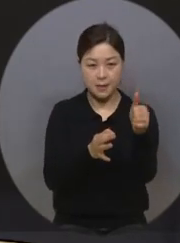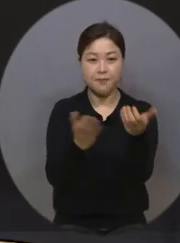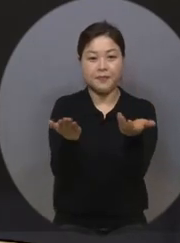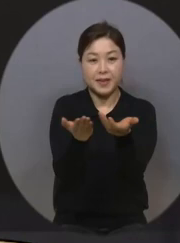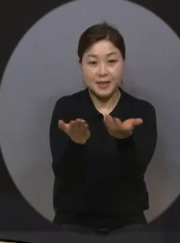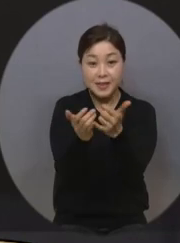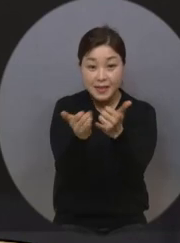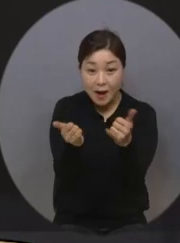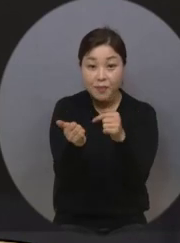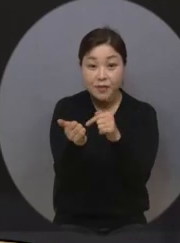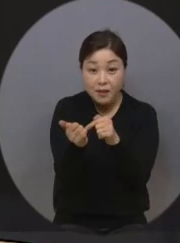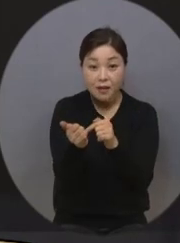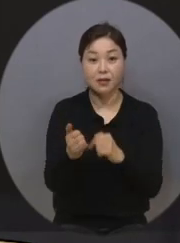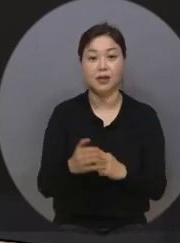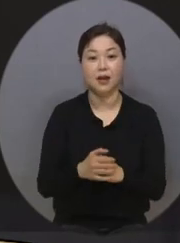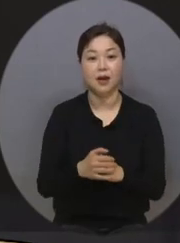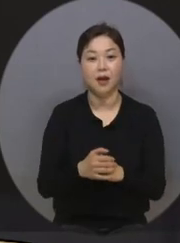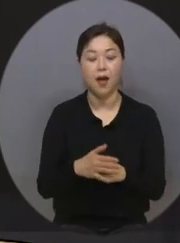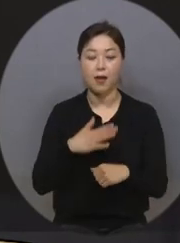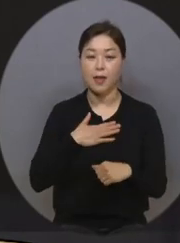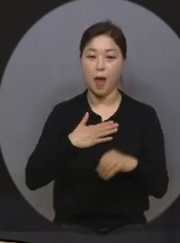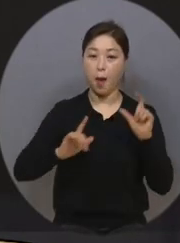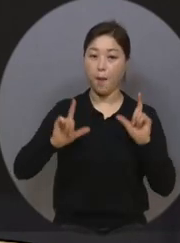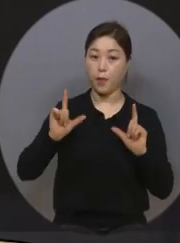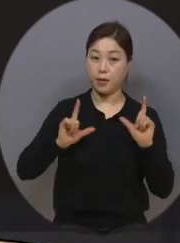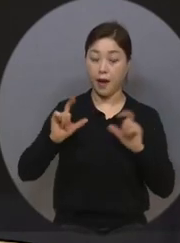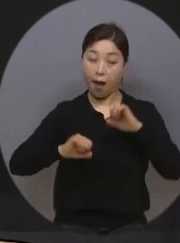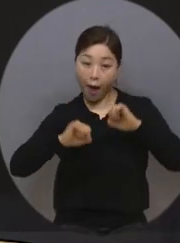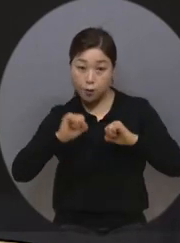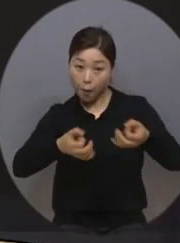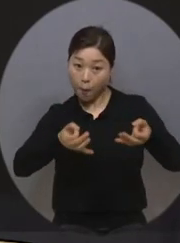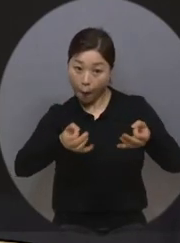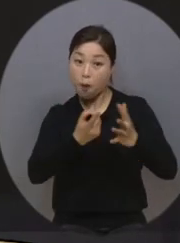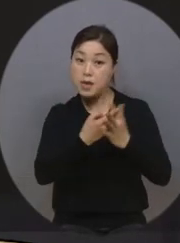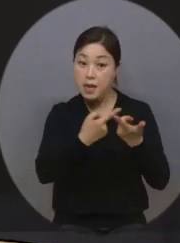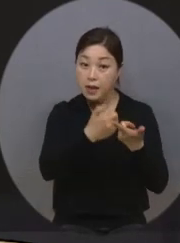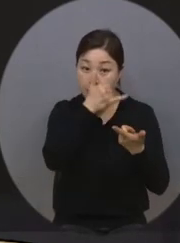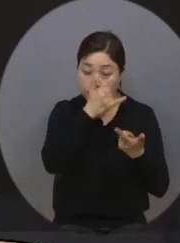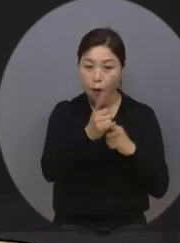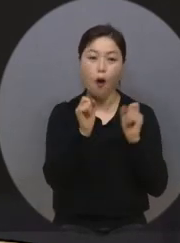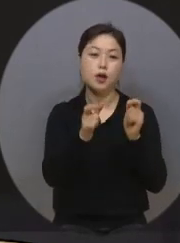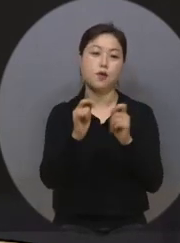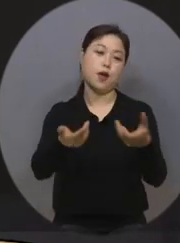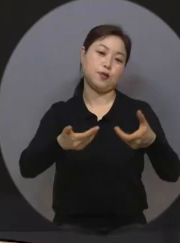많은 사람들이 우리 모두 습과 행동을 이해해주고 많은